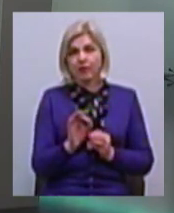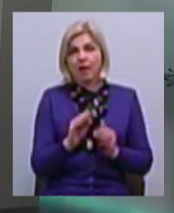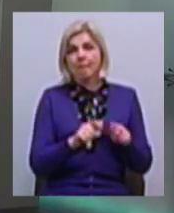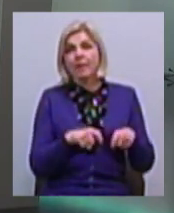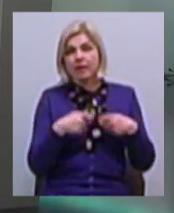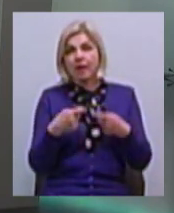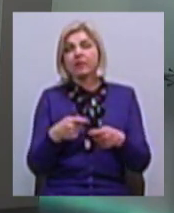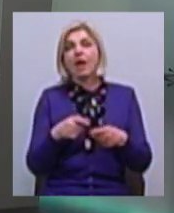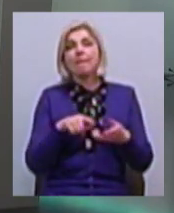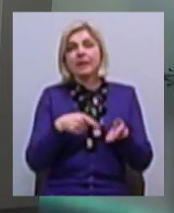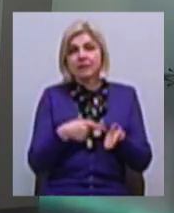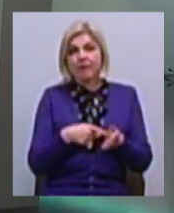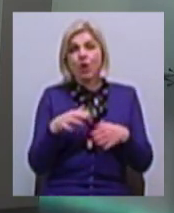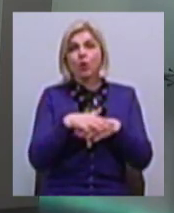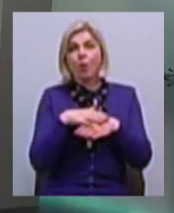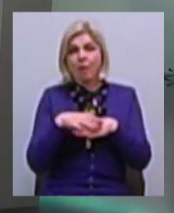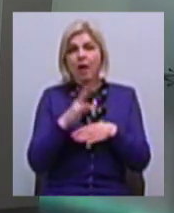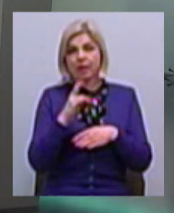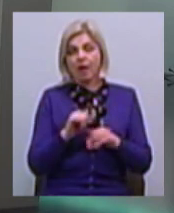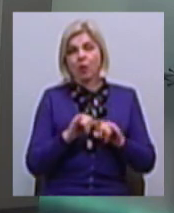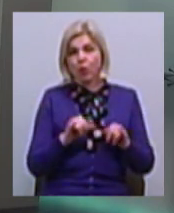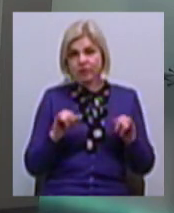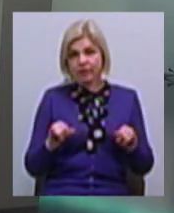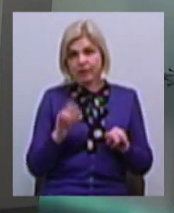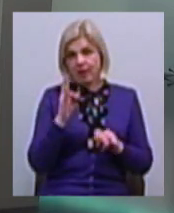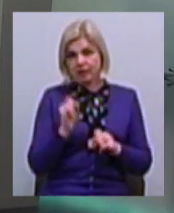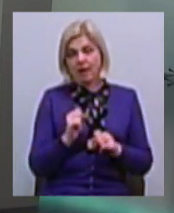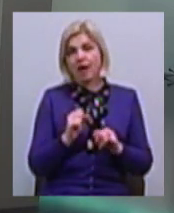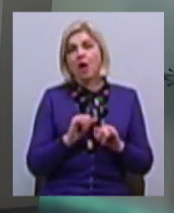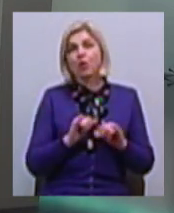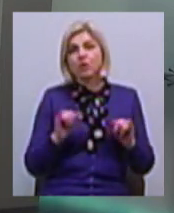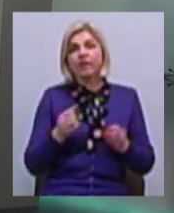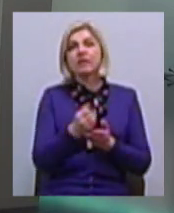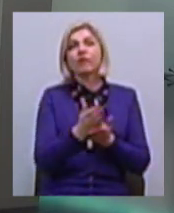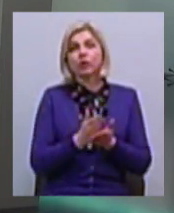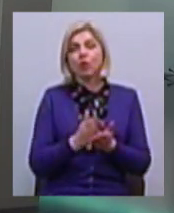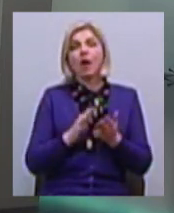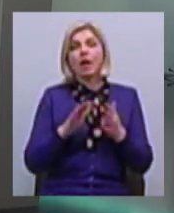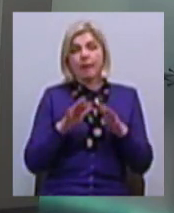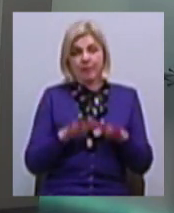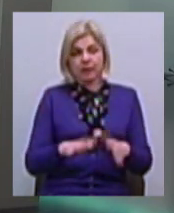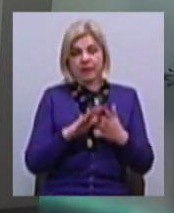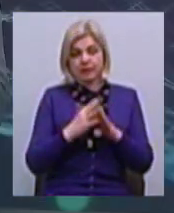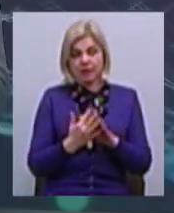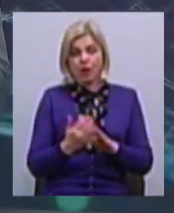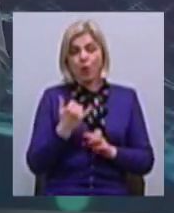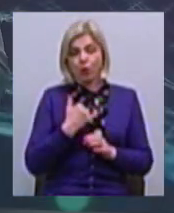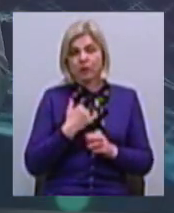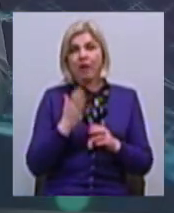передавати місцевим громадам на розвиток, на пайову участь в розвитку інфраструктури населеного пункту. У нас в місті встановлена